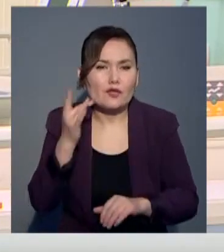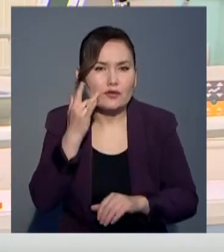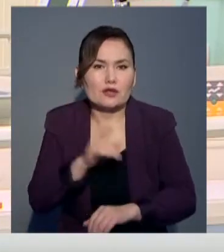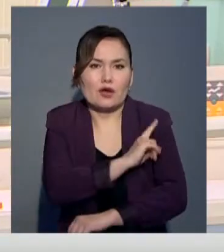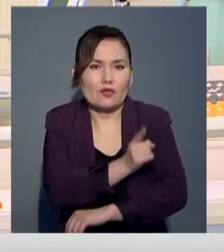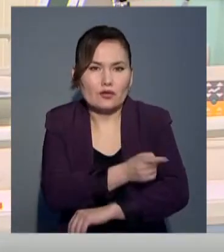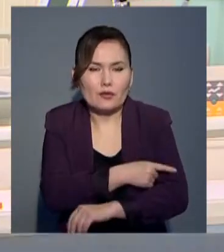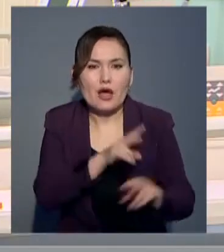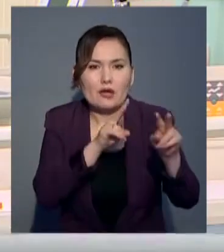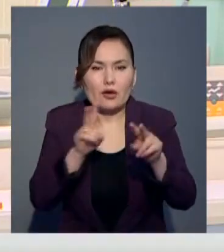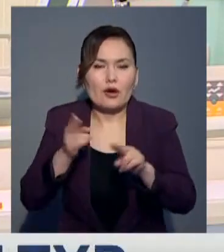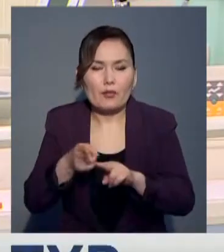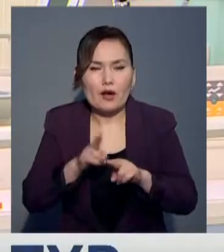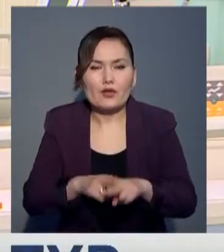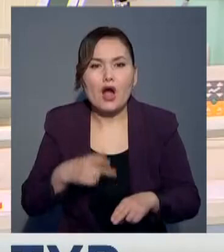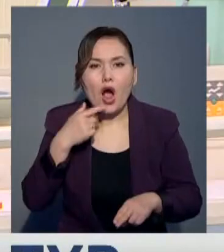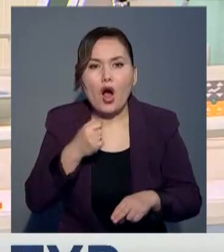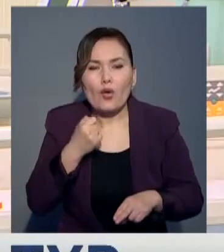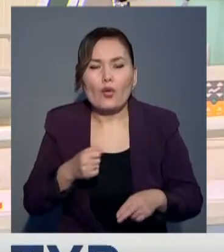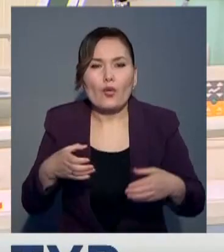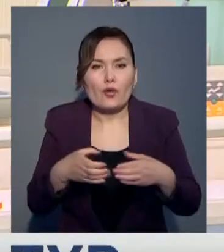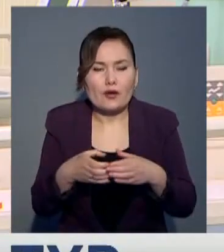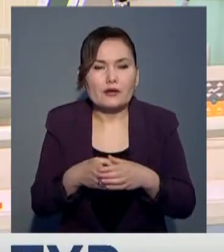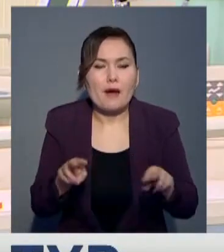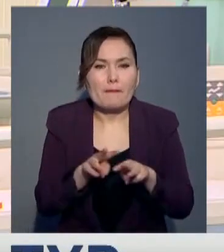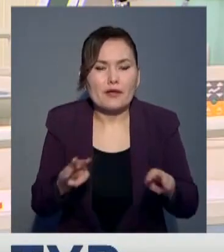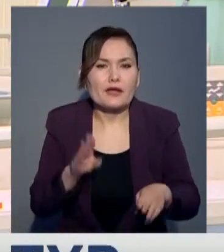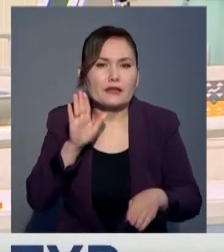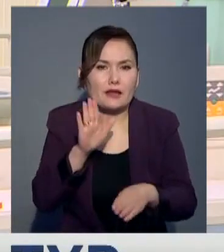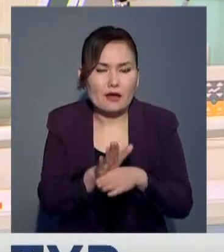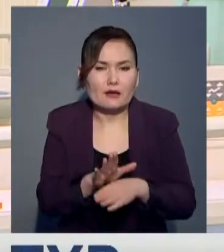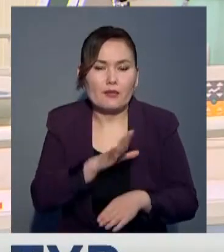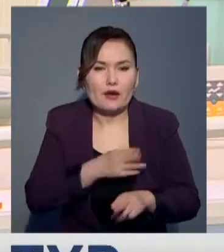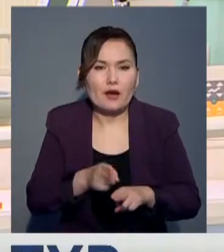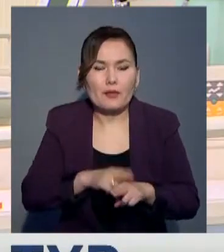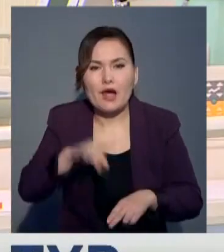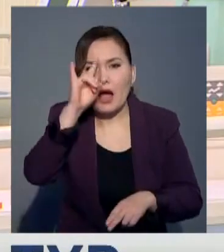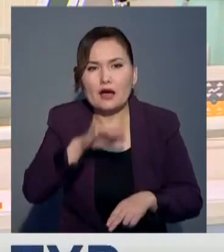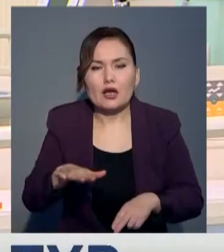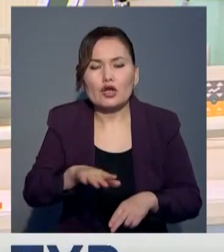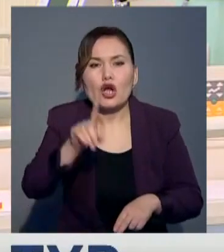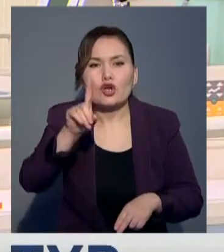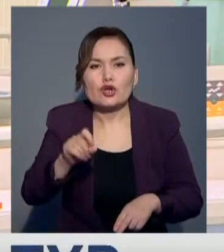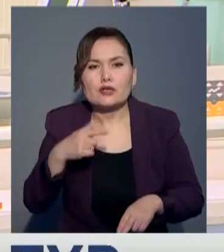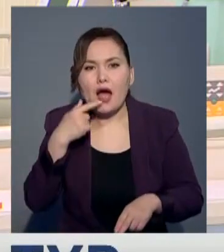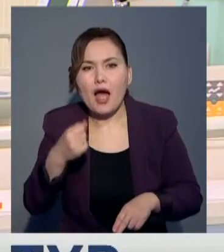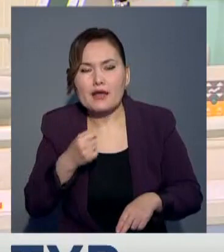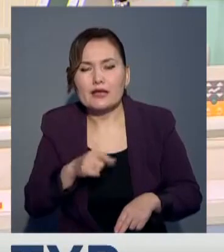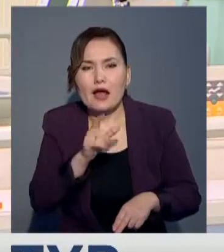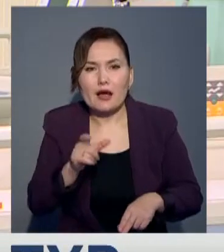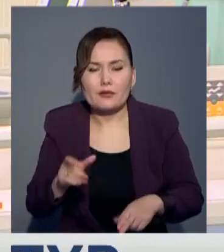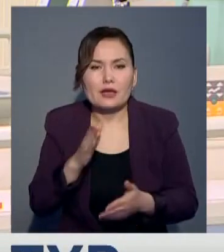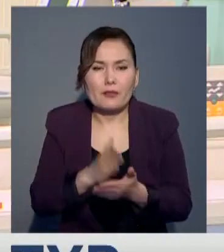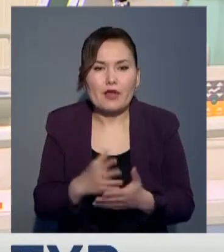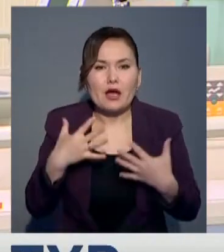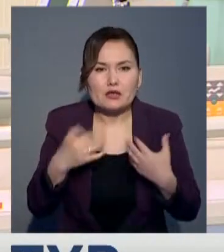барынша күшейтіп жатырмыз. Қорғаныс министрі бұл орайда нақты тапсырма берді. Елімізде жүздеген әскери қызметкер бар. Олардың